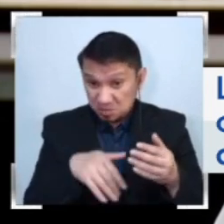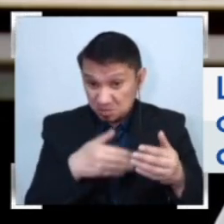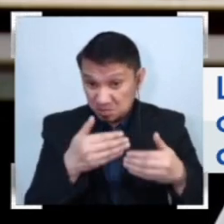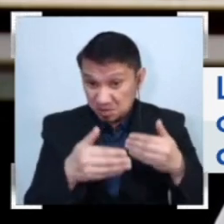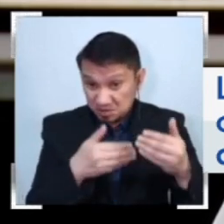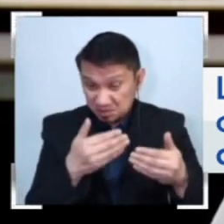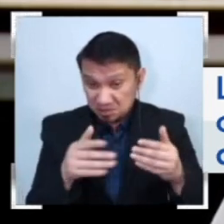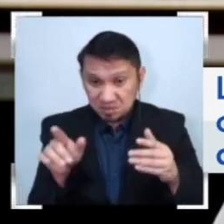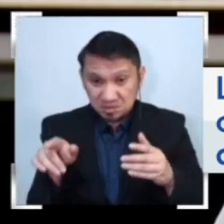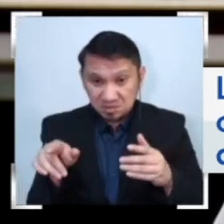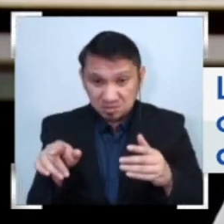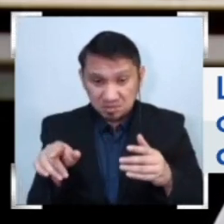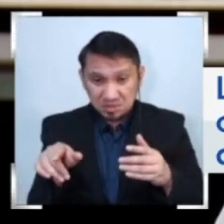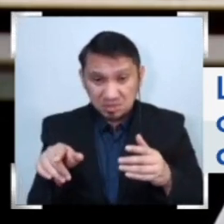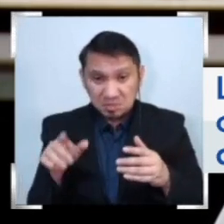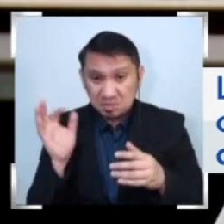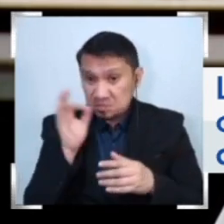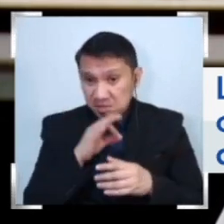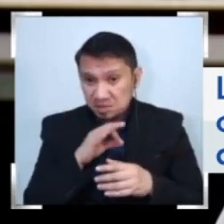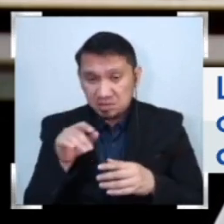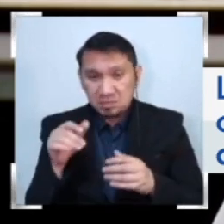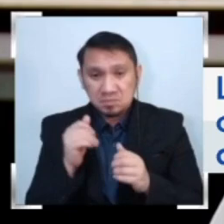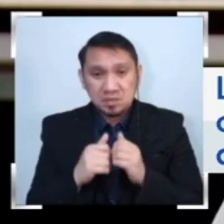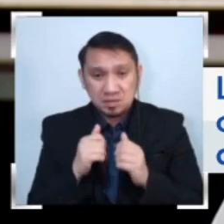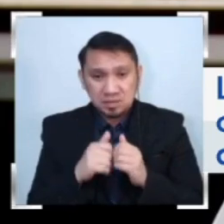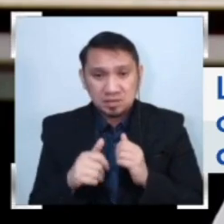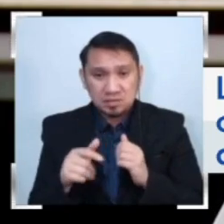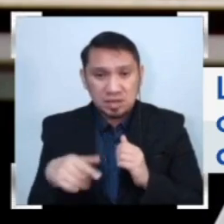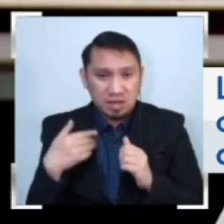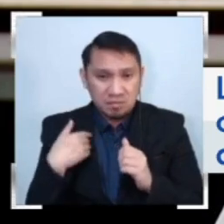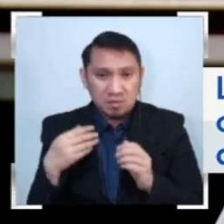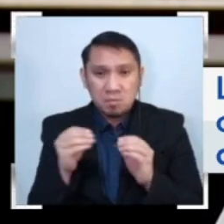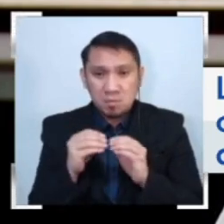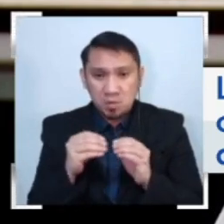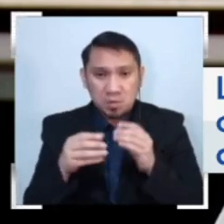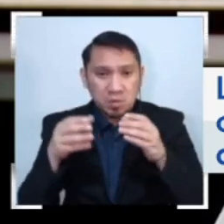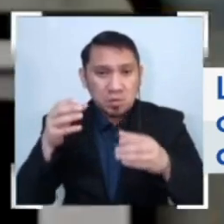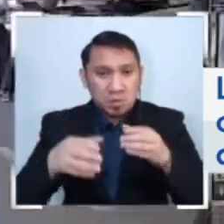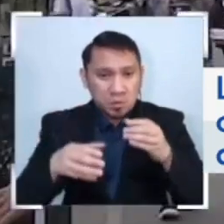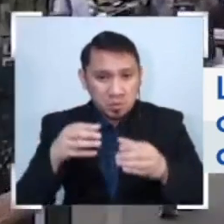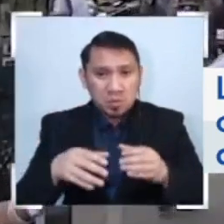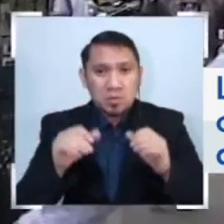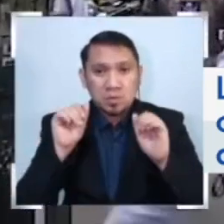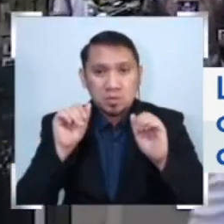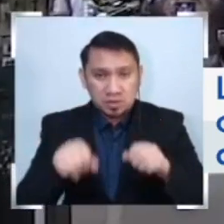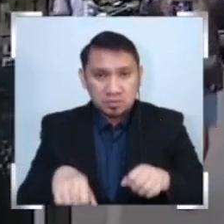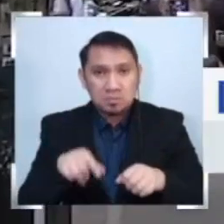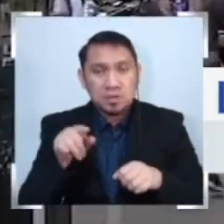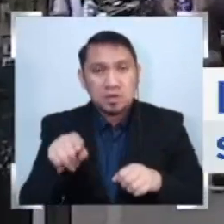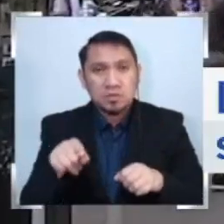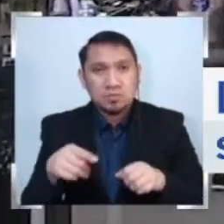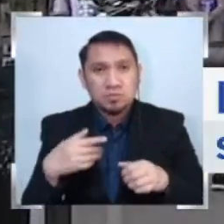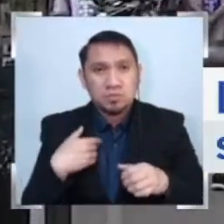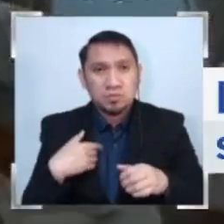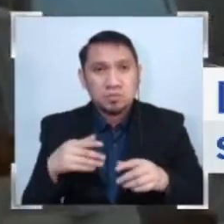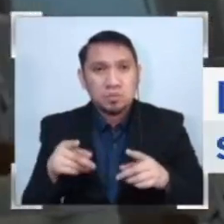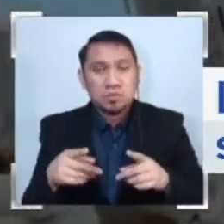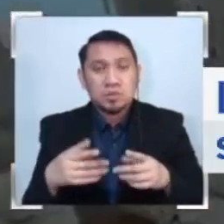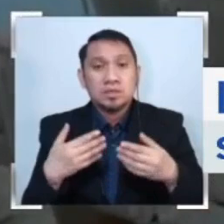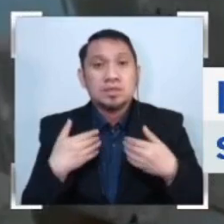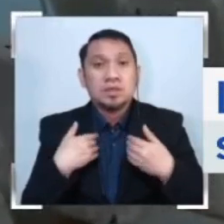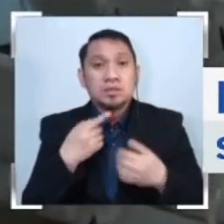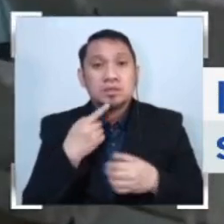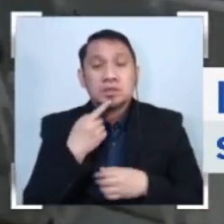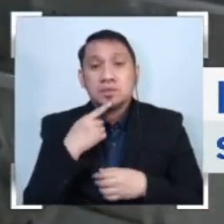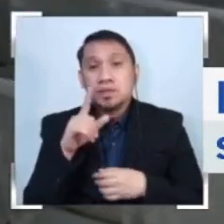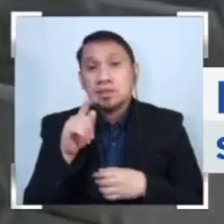iyong haharaping kaso, ika nga. At maaari pang masuspend yung privilege mo. Dagdag na paalala ng LTO, bukod sa